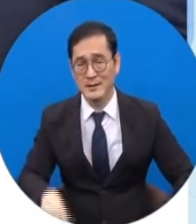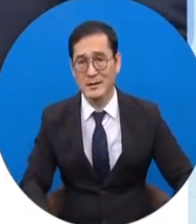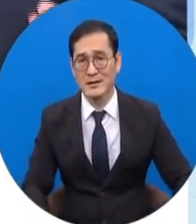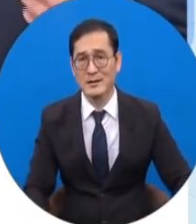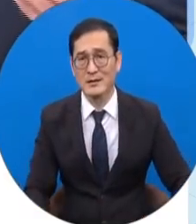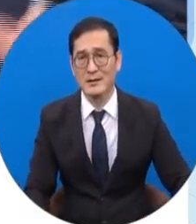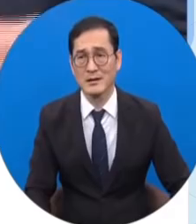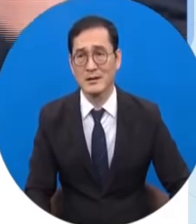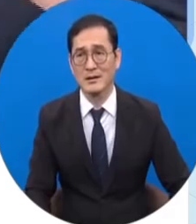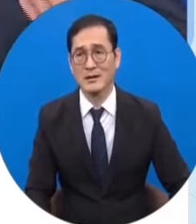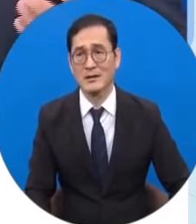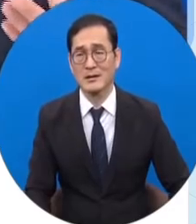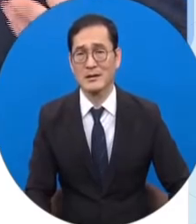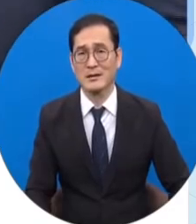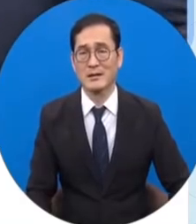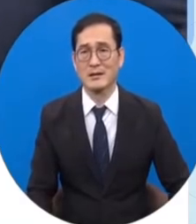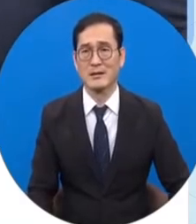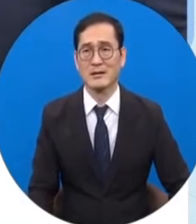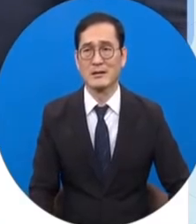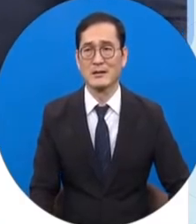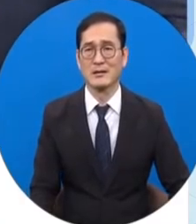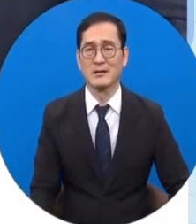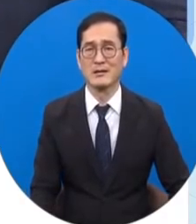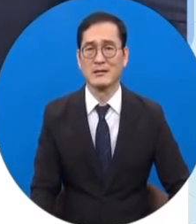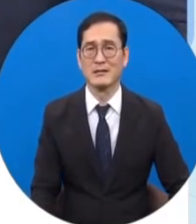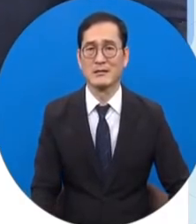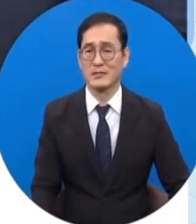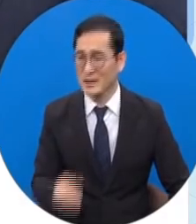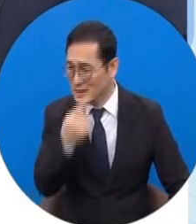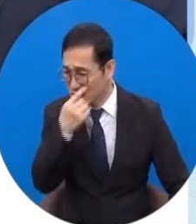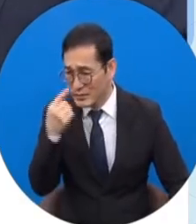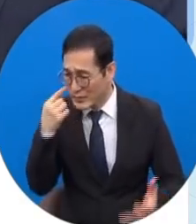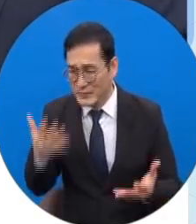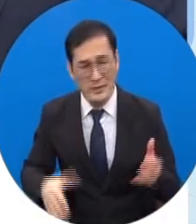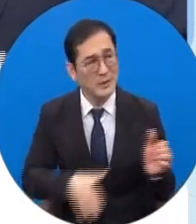막판에 정말 무책임과 터트리고 허위 사실 아니냐 이렇게 주장을 하는 겁니다